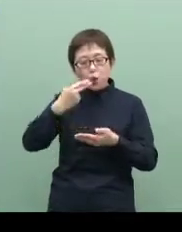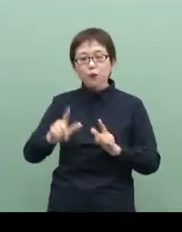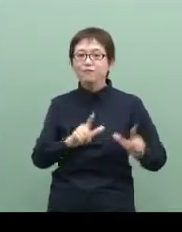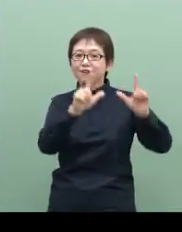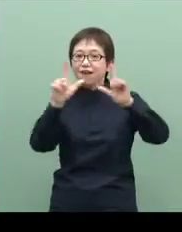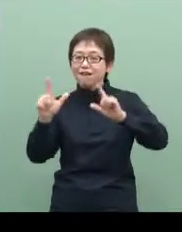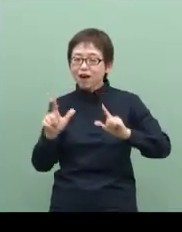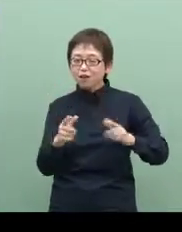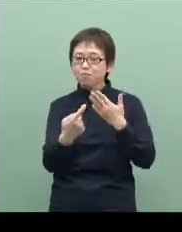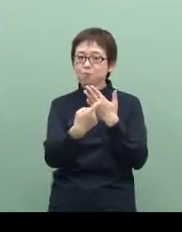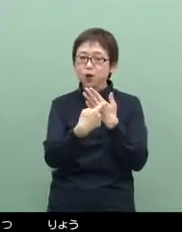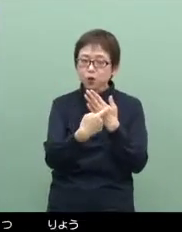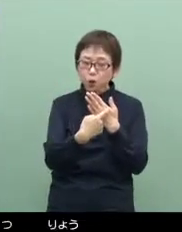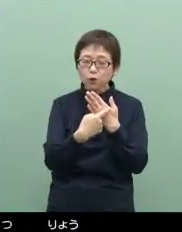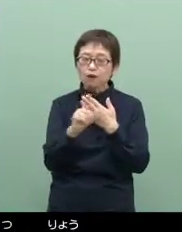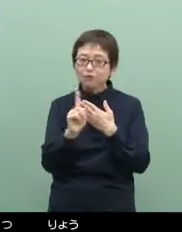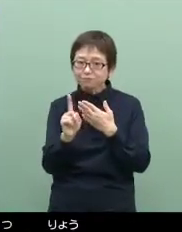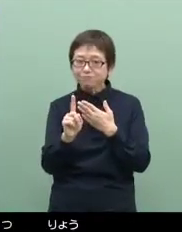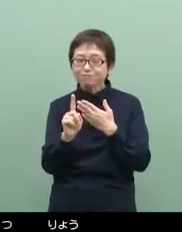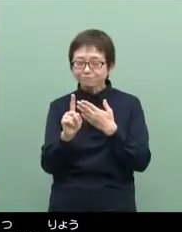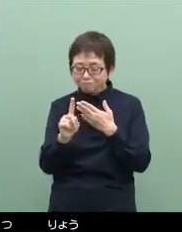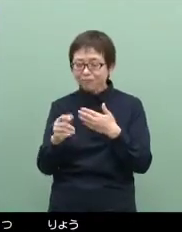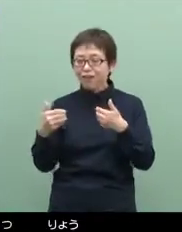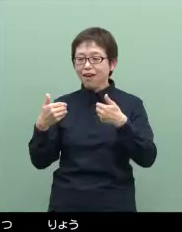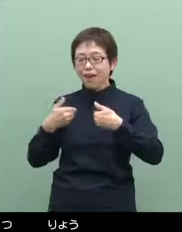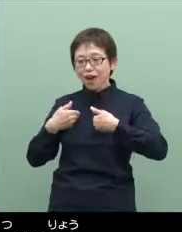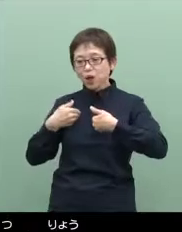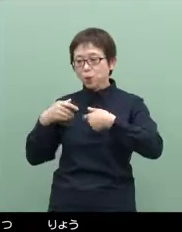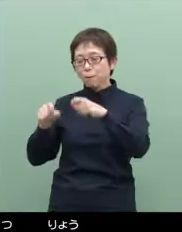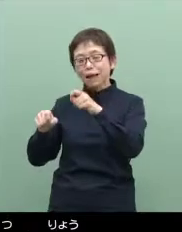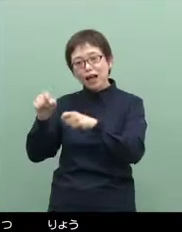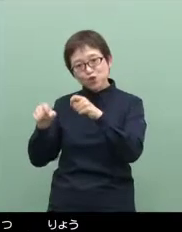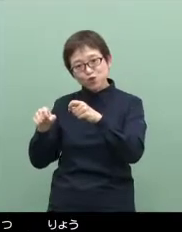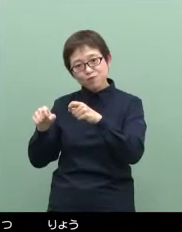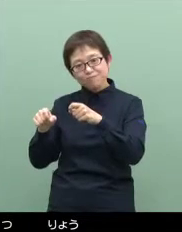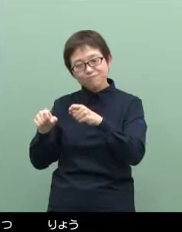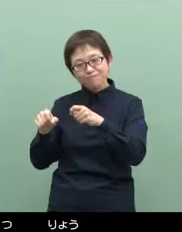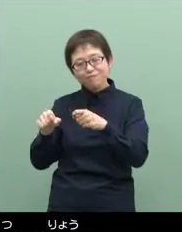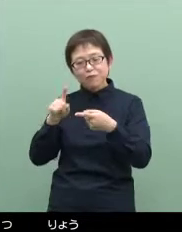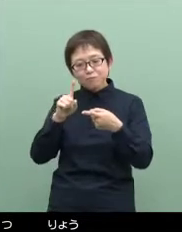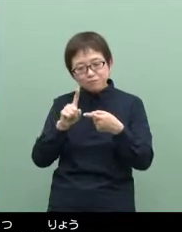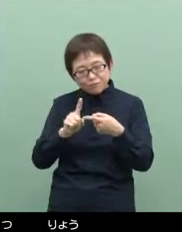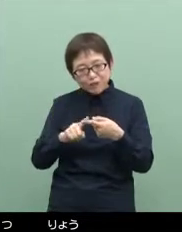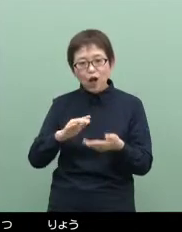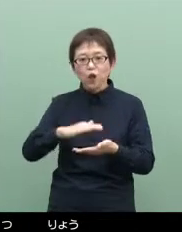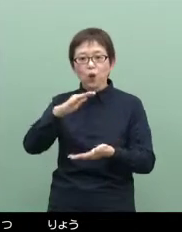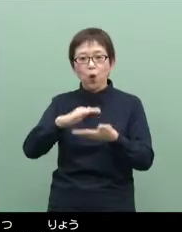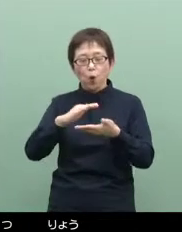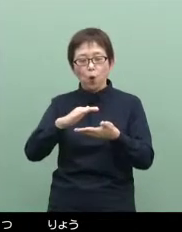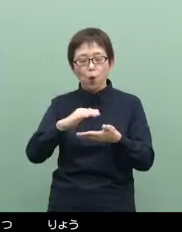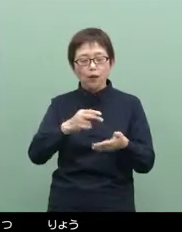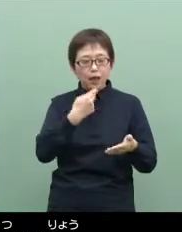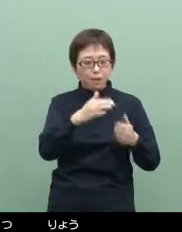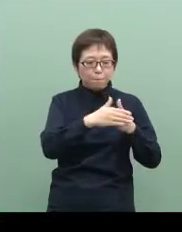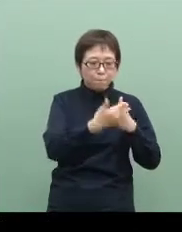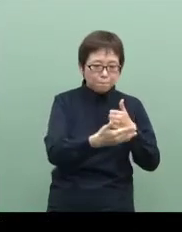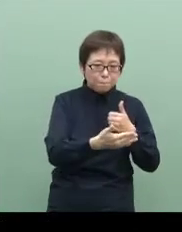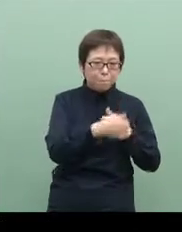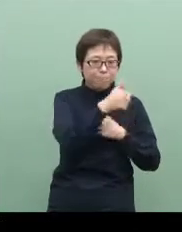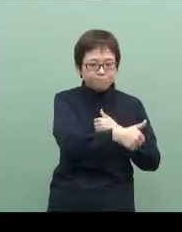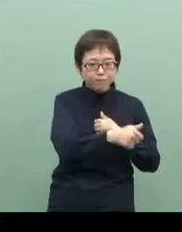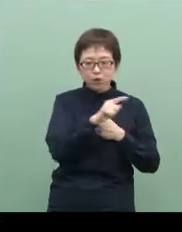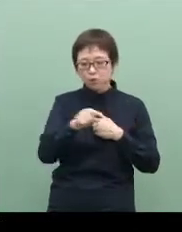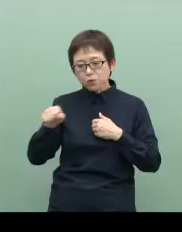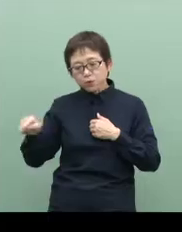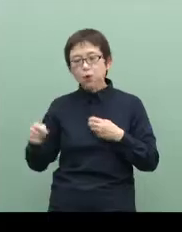事のポイントは栄養のバランス、適切な量、欠食をしないの3つです。家